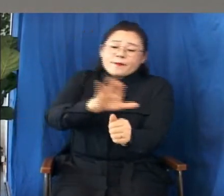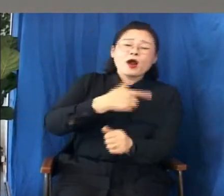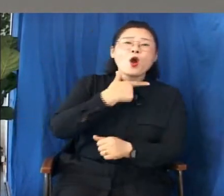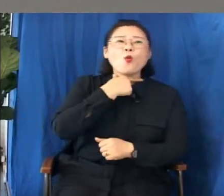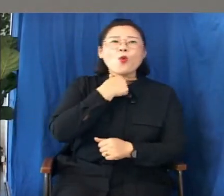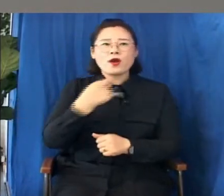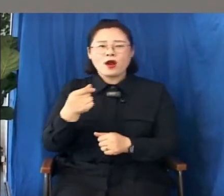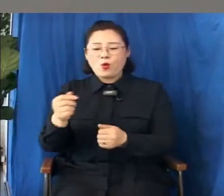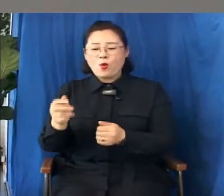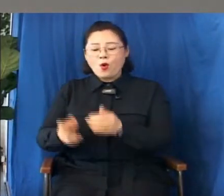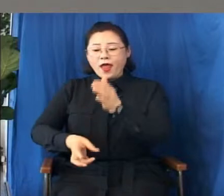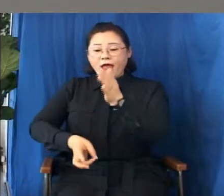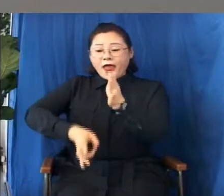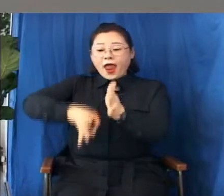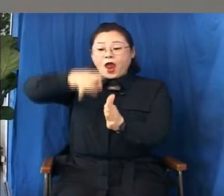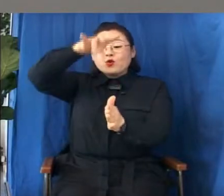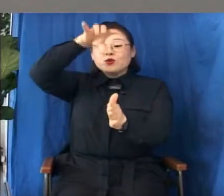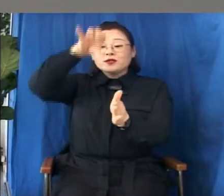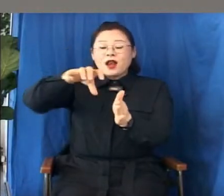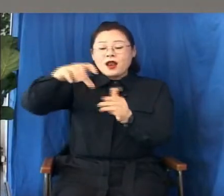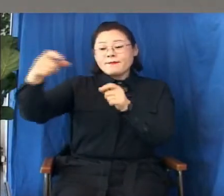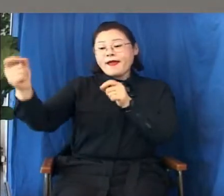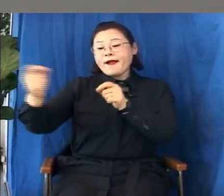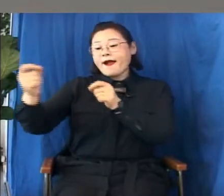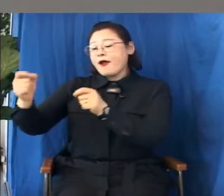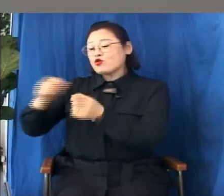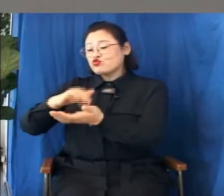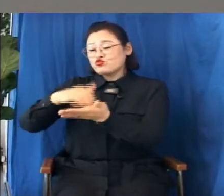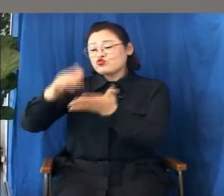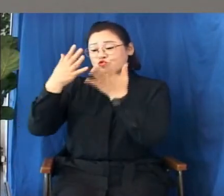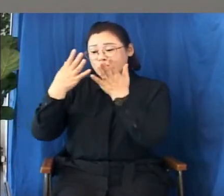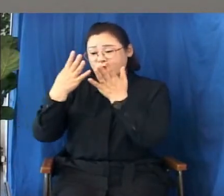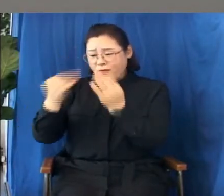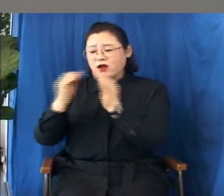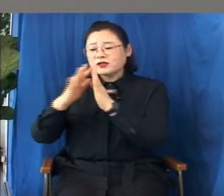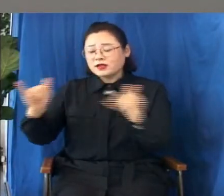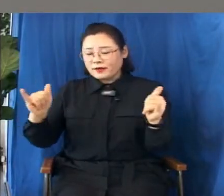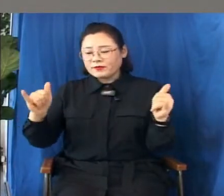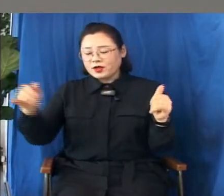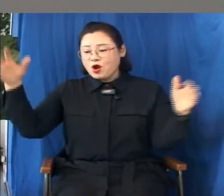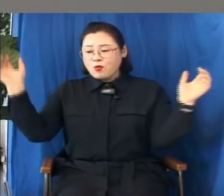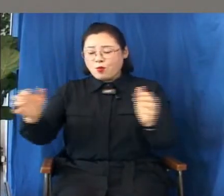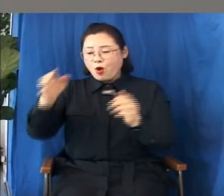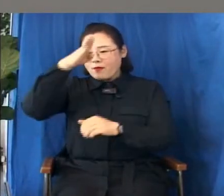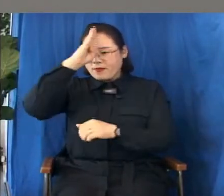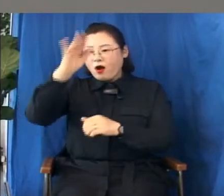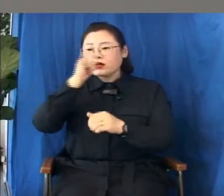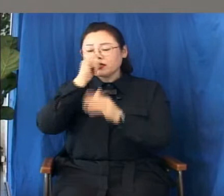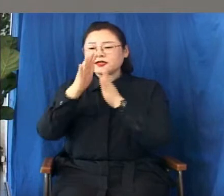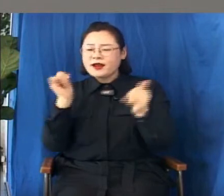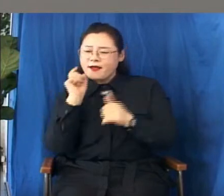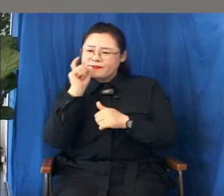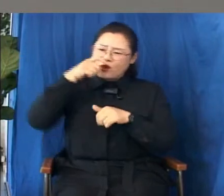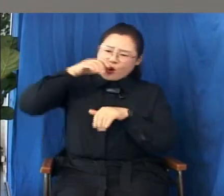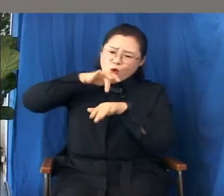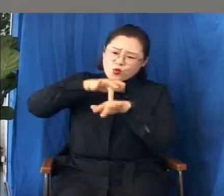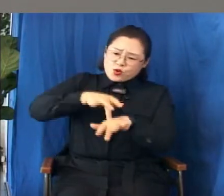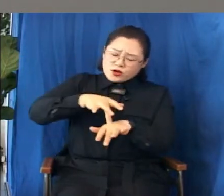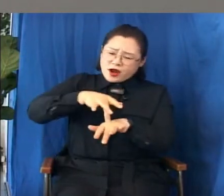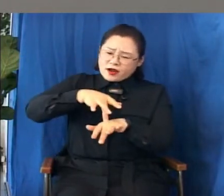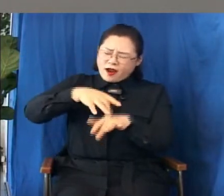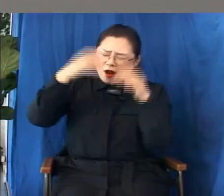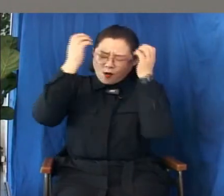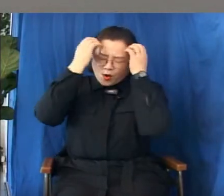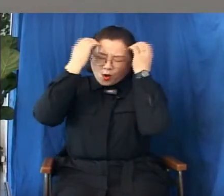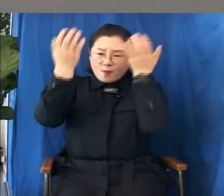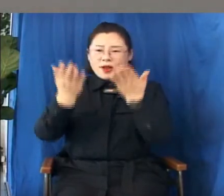예루살렘 부근의 수많은 사람들도 모여 병든 사람과 더러운 귀신에게 괴로움 받는 사람을